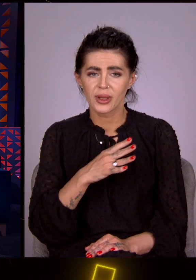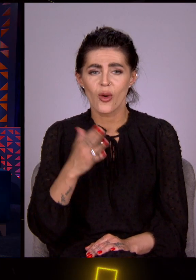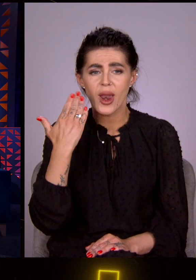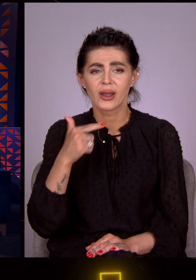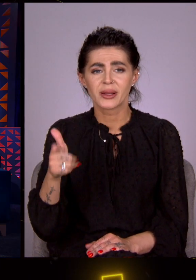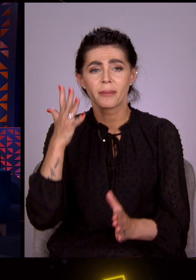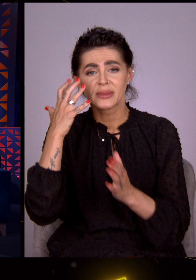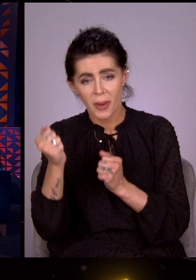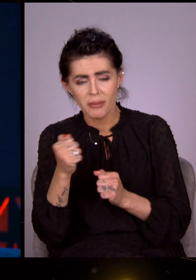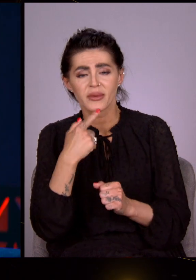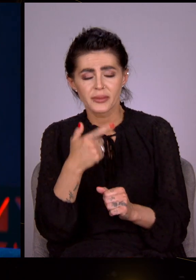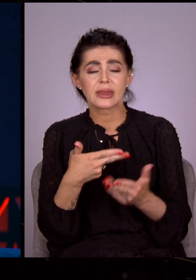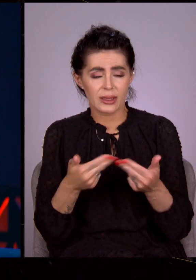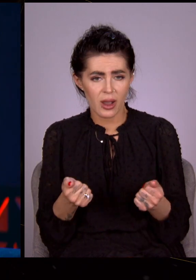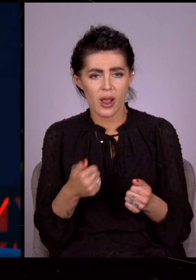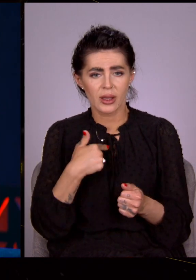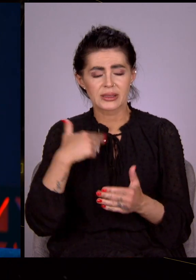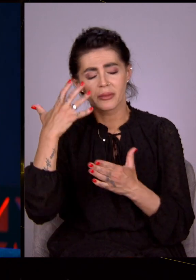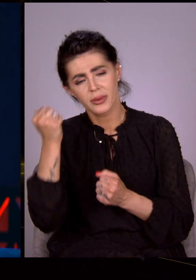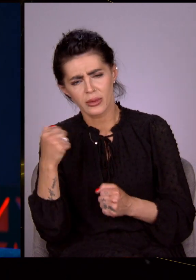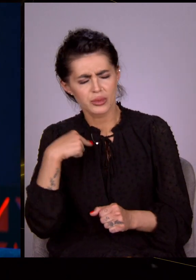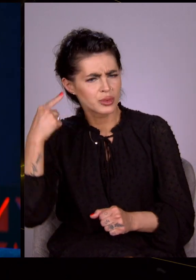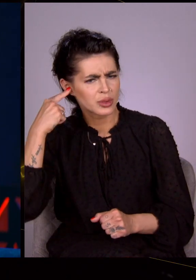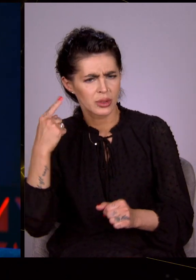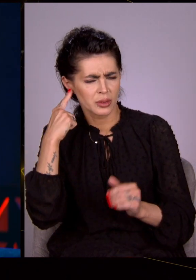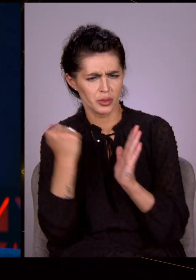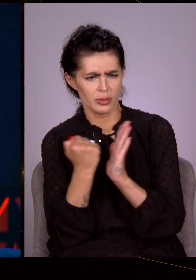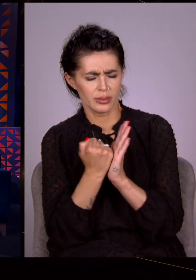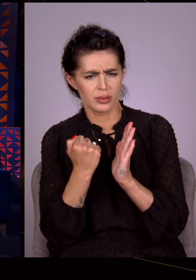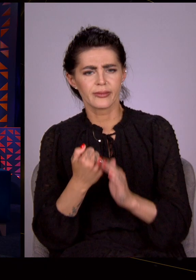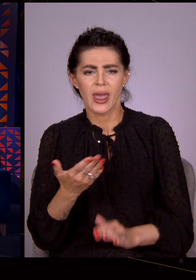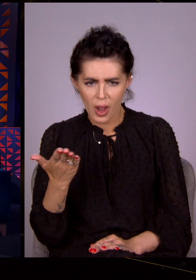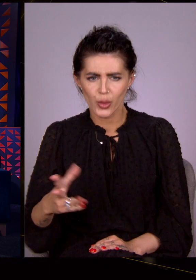потім просиналася і робила. Я чую, що щось стукає.